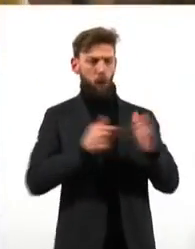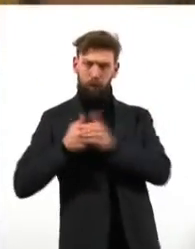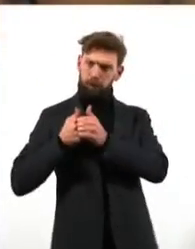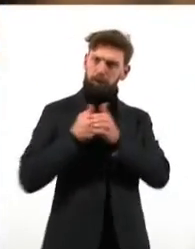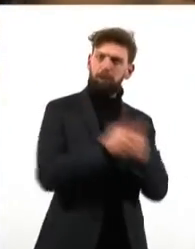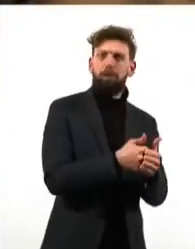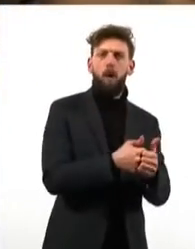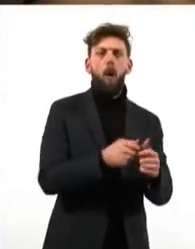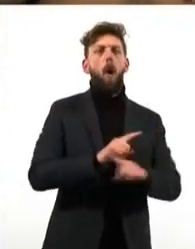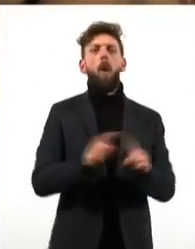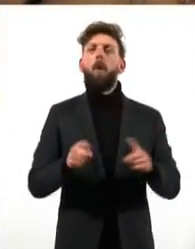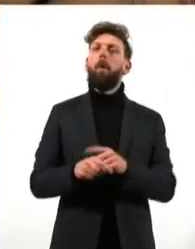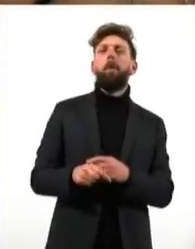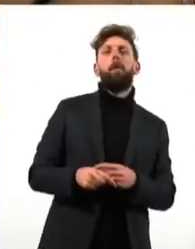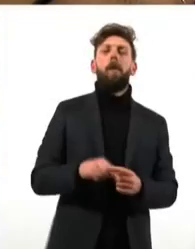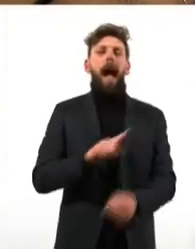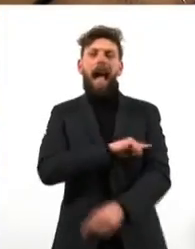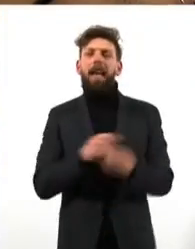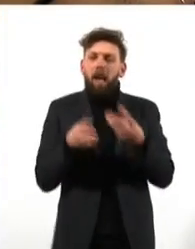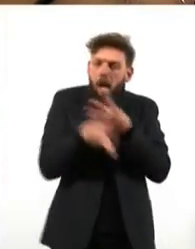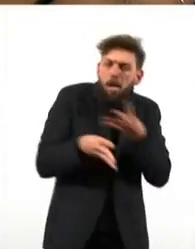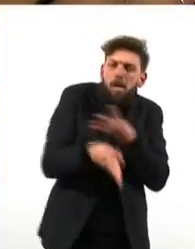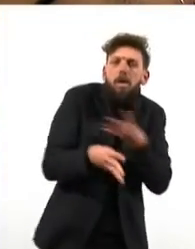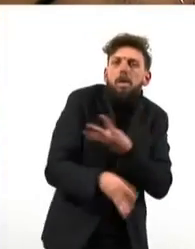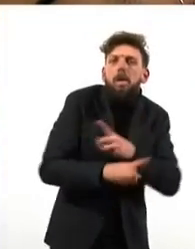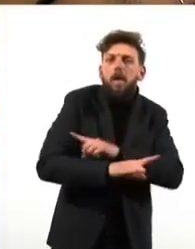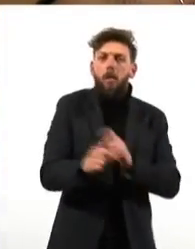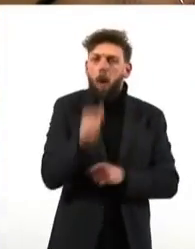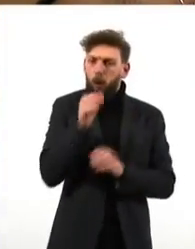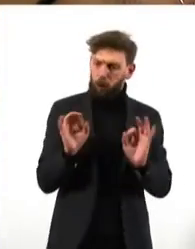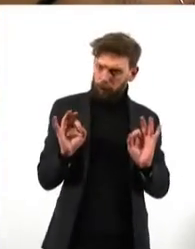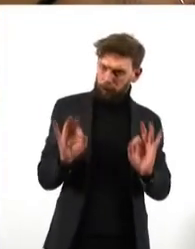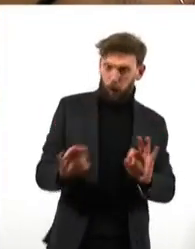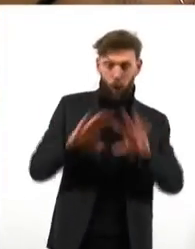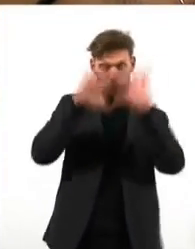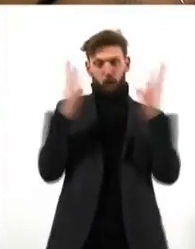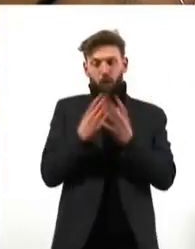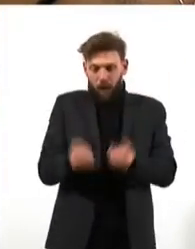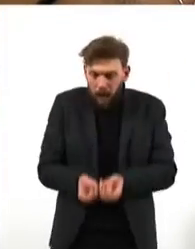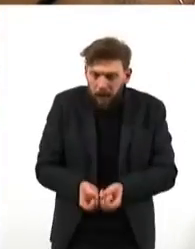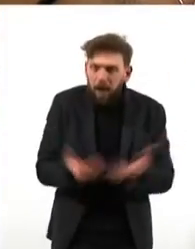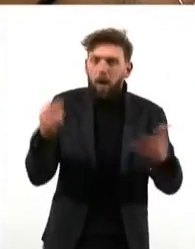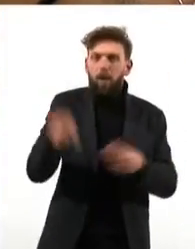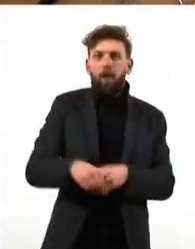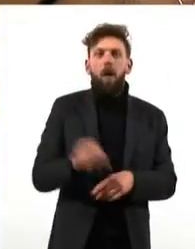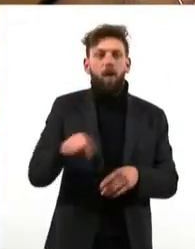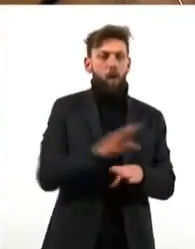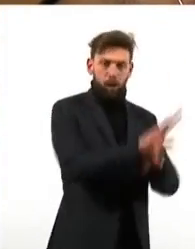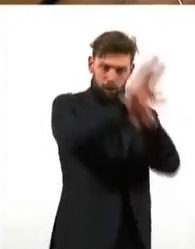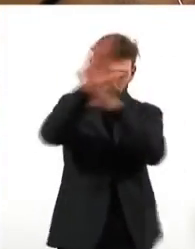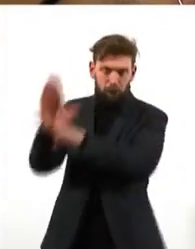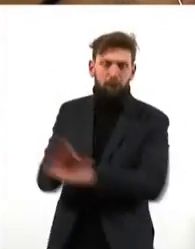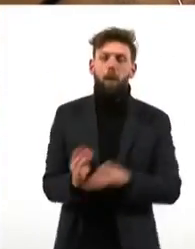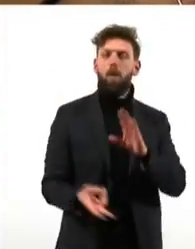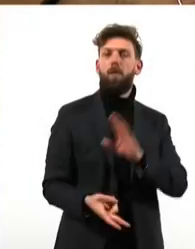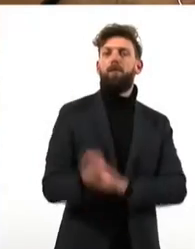qui ne soit pas une passoire énergétique. Eh bien, c'est tout ça qu'il faut développer plus, qu'il faut faire connaître plus,